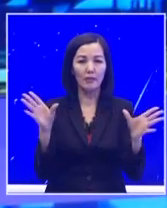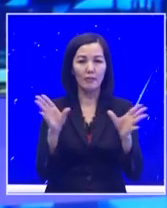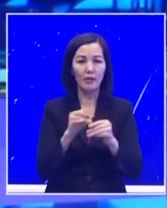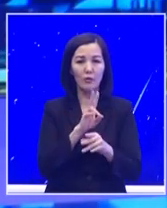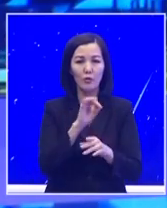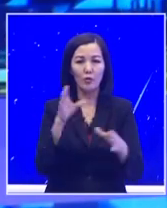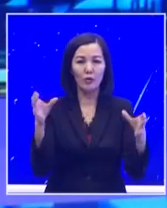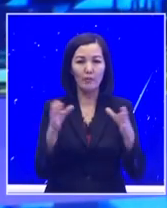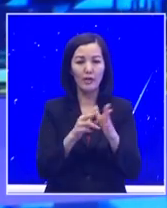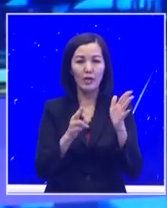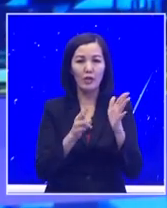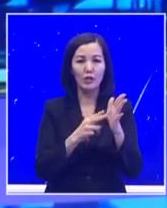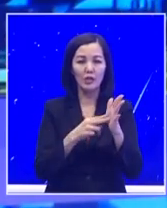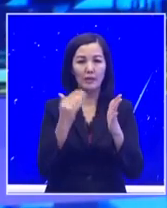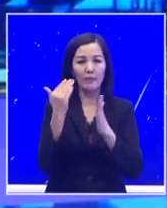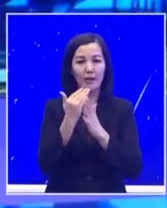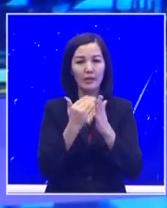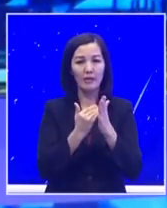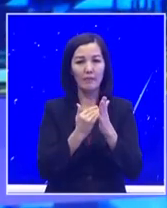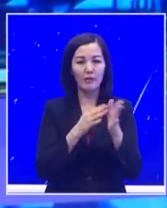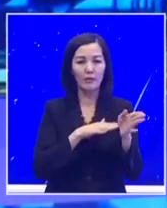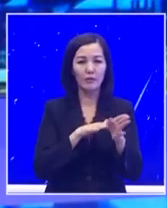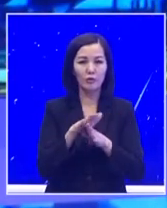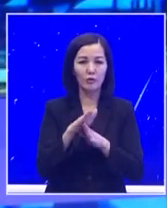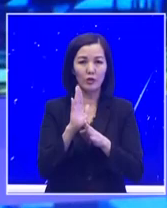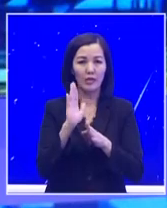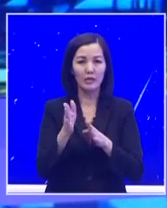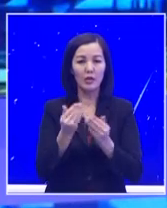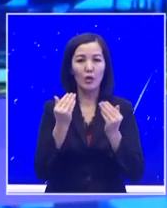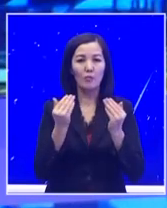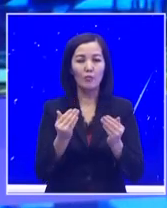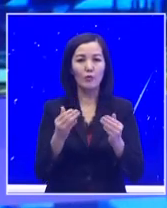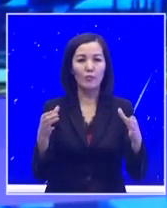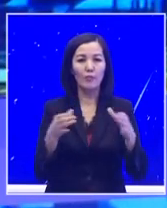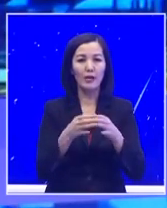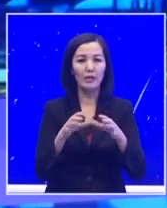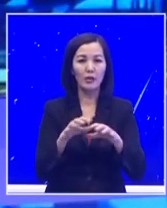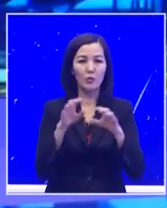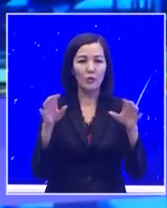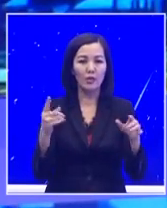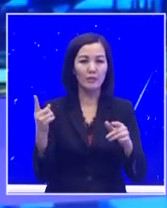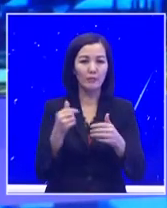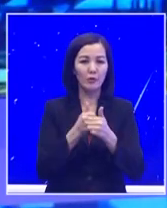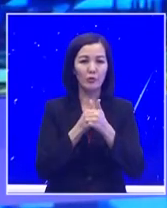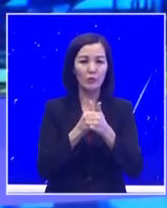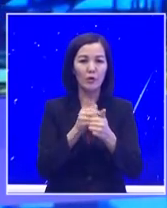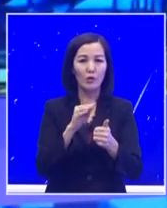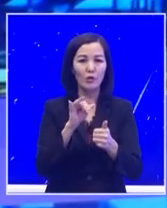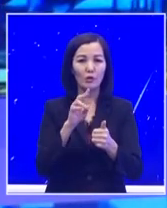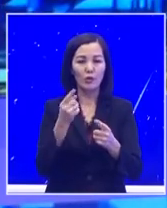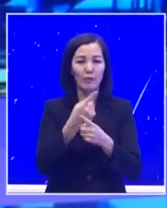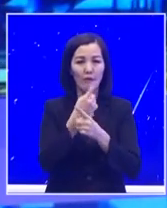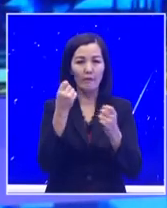партиясының 7 серпін атты бағдарламаны желі іске асырмақ. Бұл туралы партия төрағасының бірінші орынбасары Жанболат Жүргенбаев